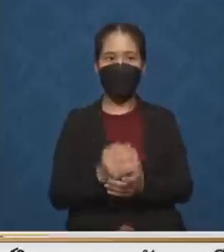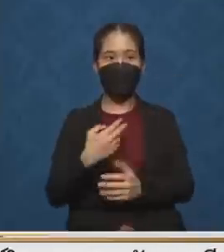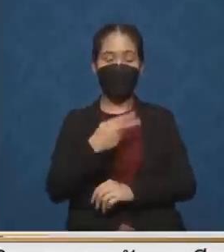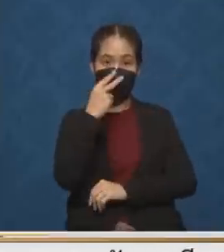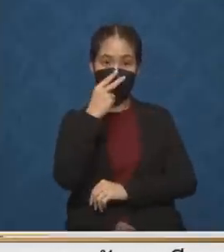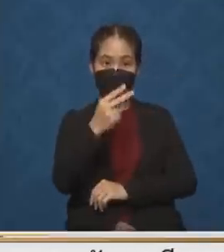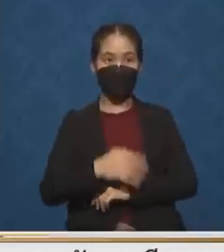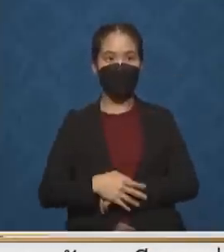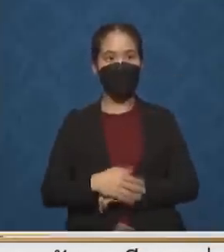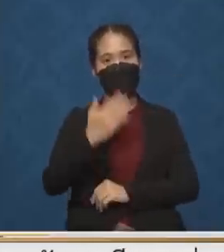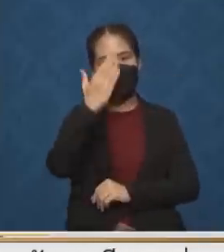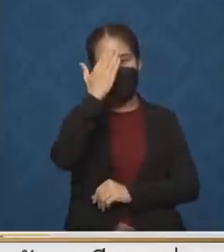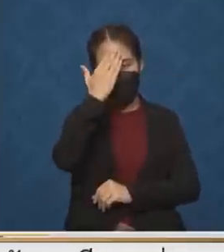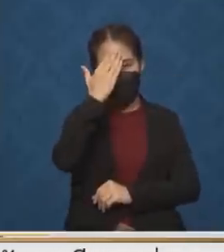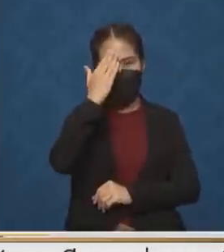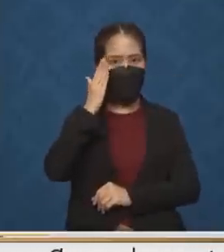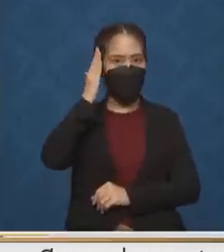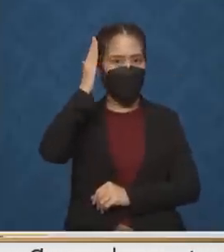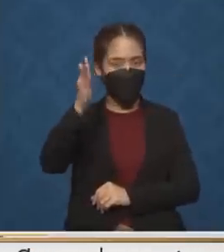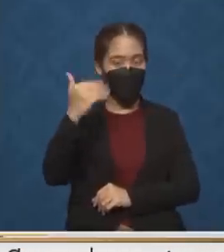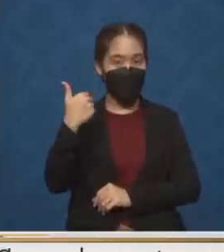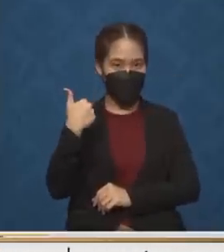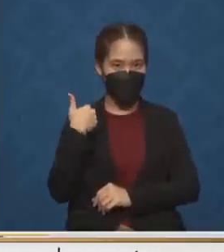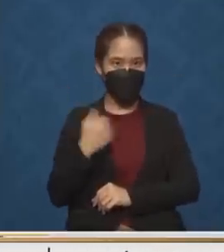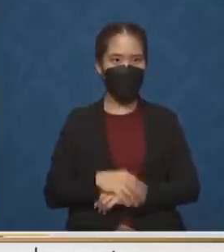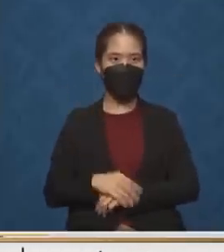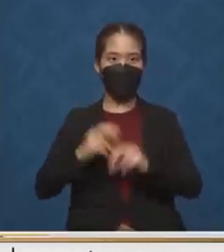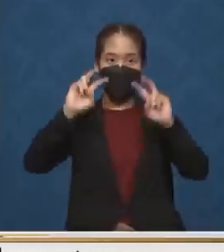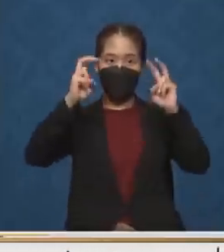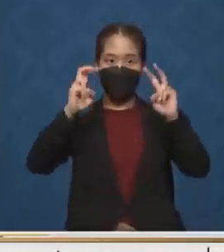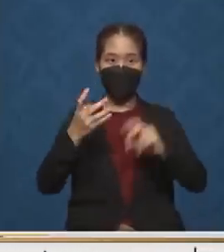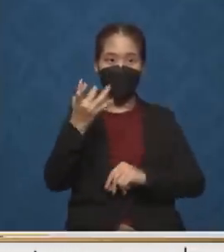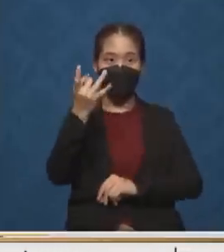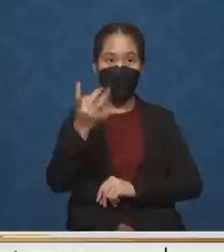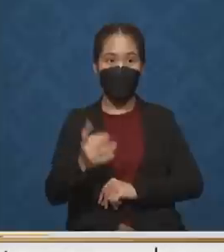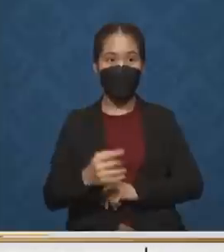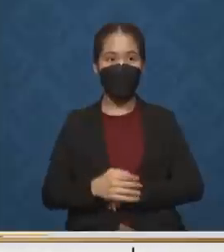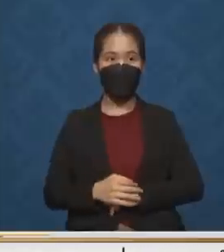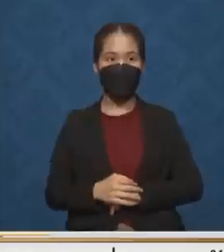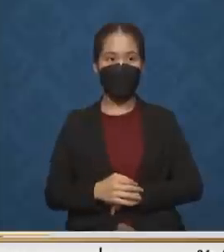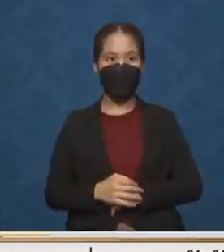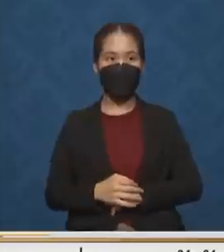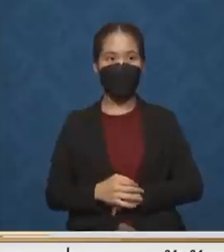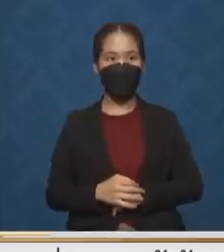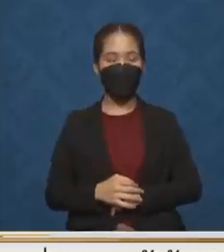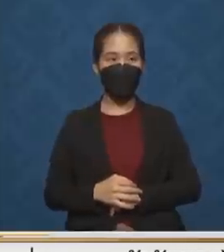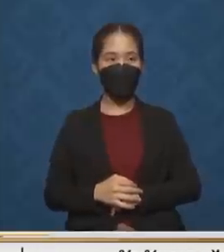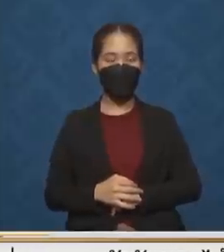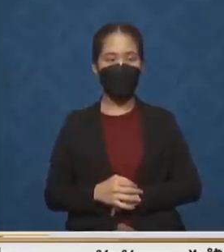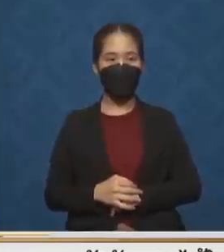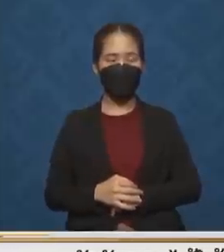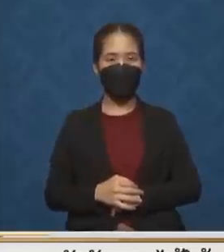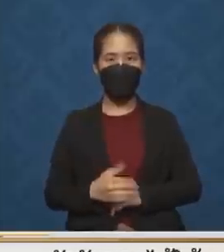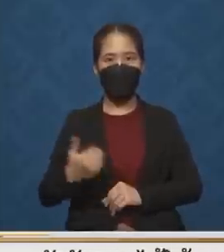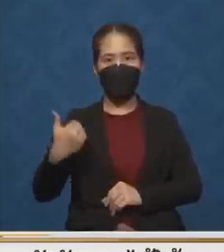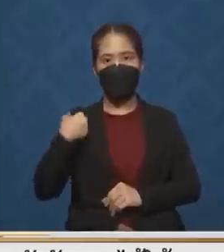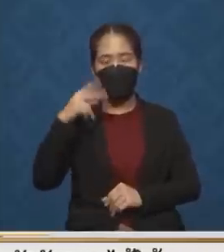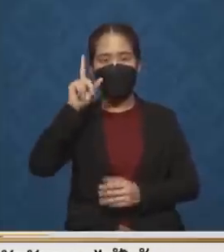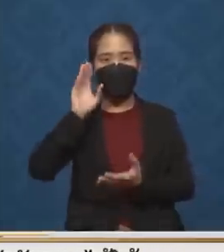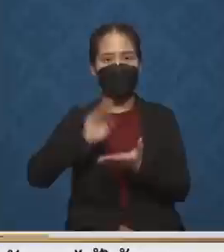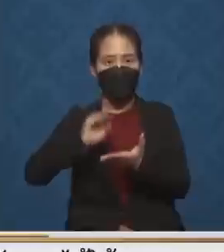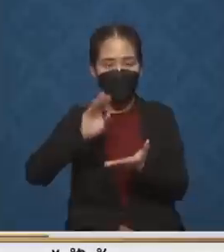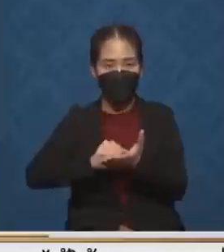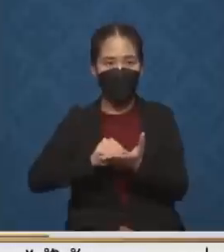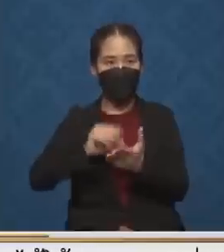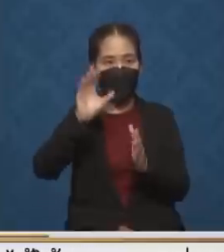ภาพ